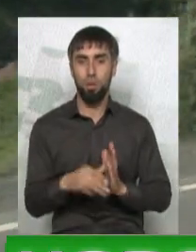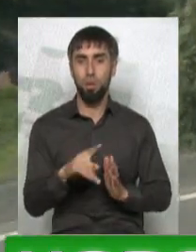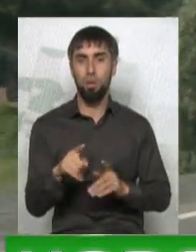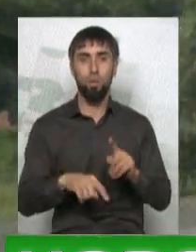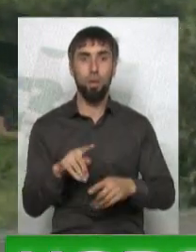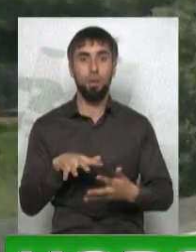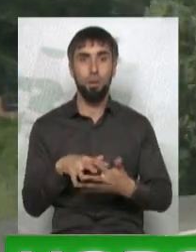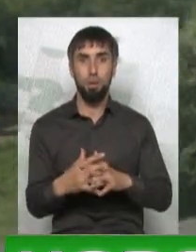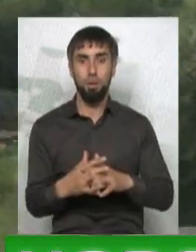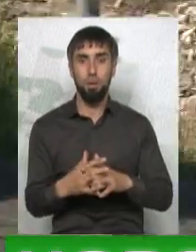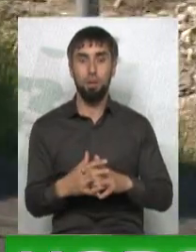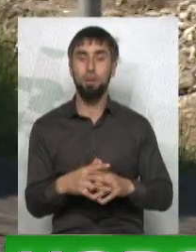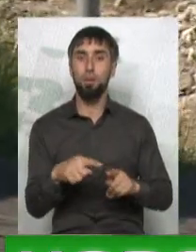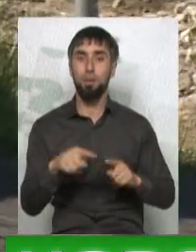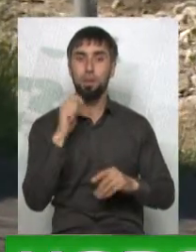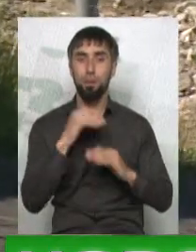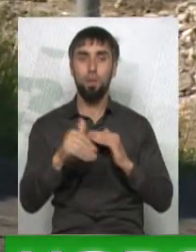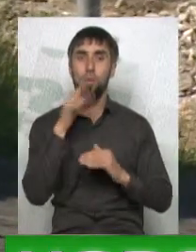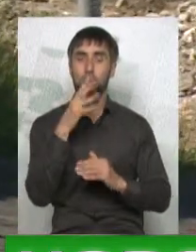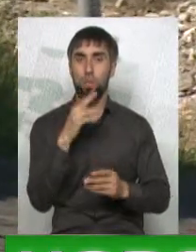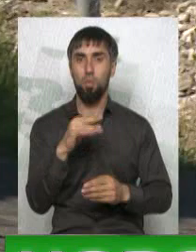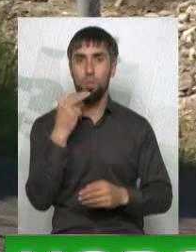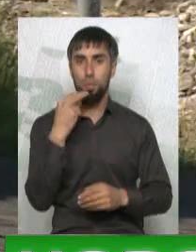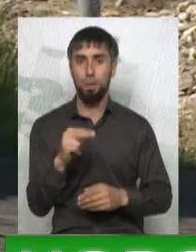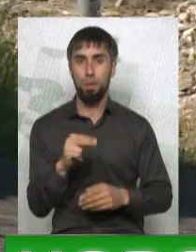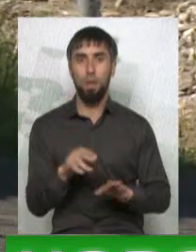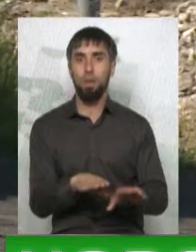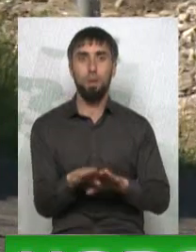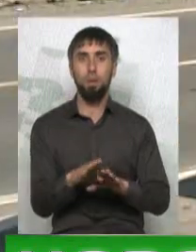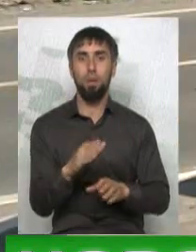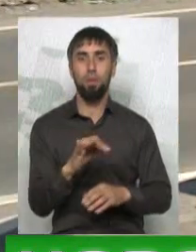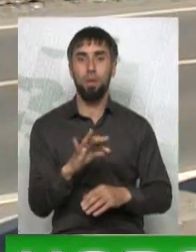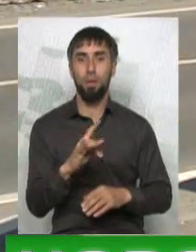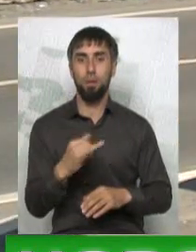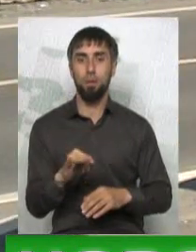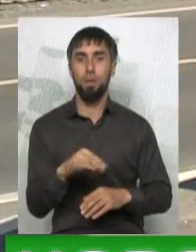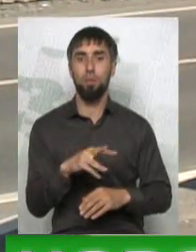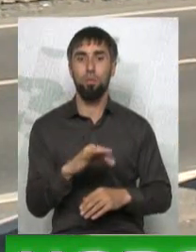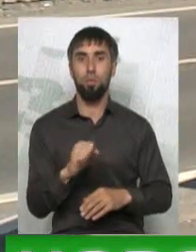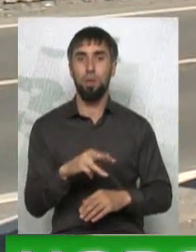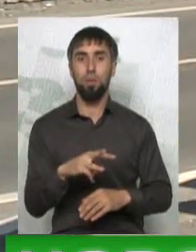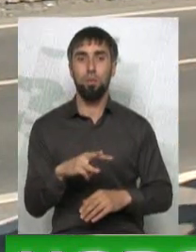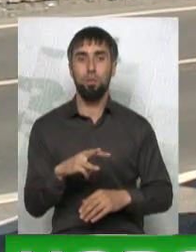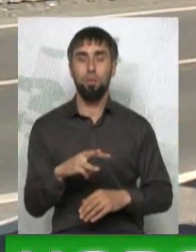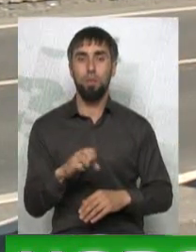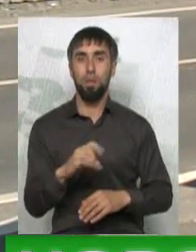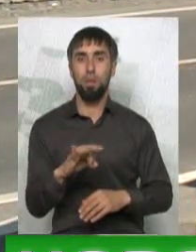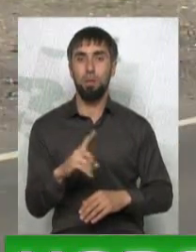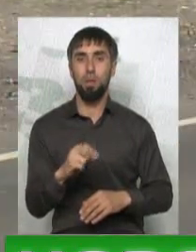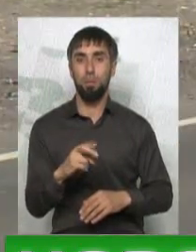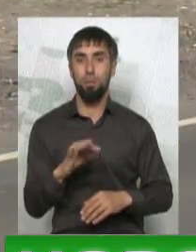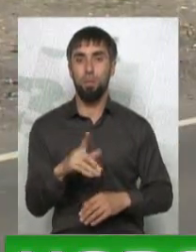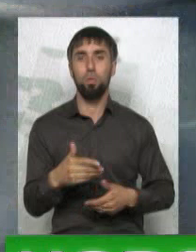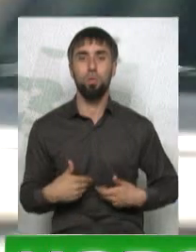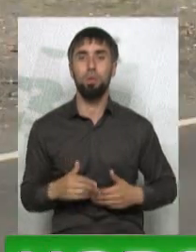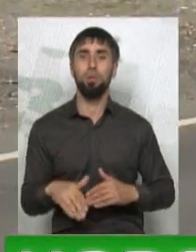родное сельское поселение пролегает трасса, которая по качеству сравнима с федеральной. Муса Мирзабеков живет здесь с самого детства и, как никто